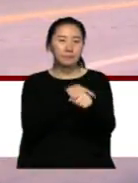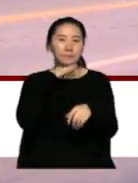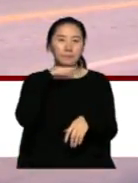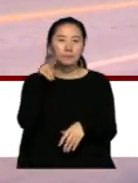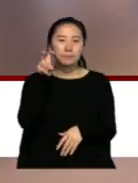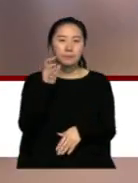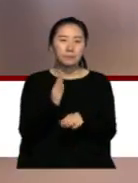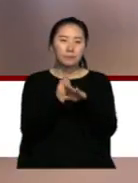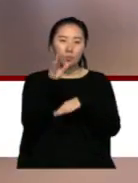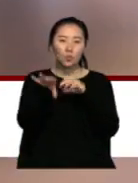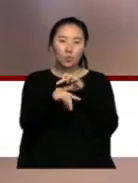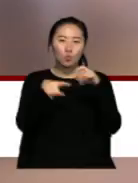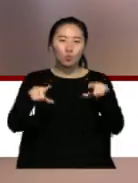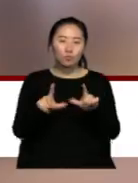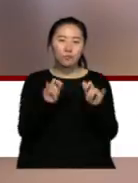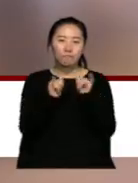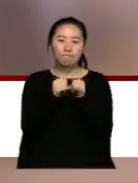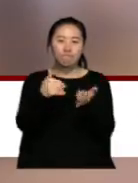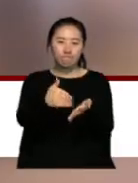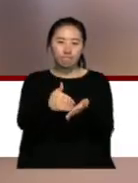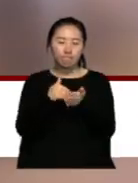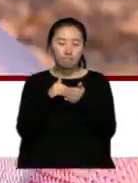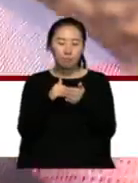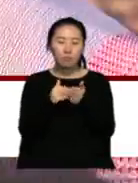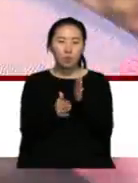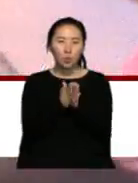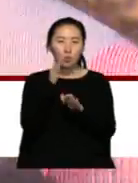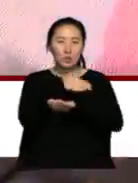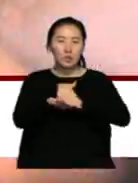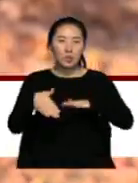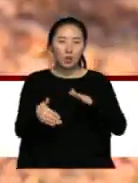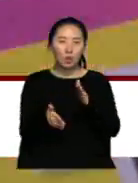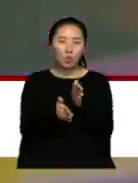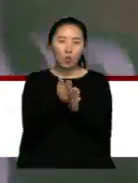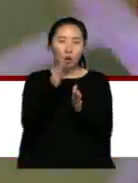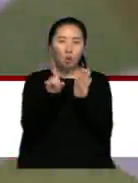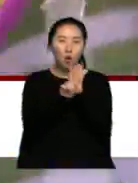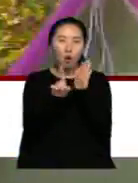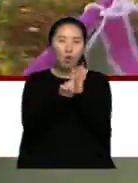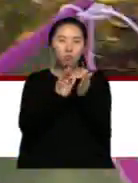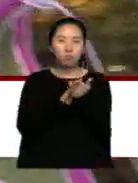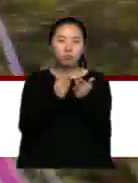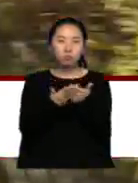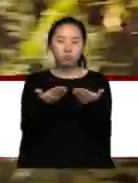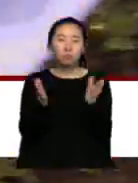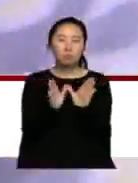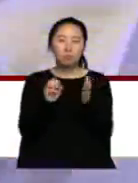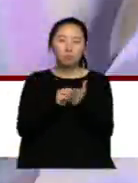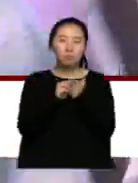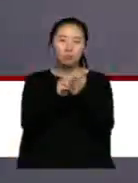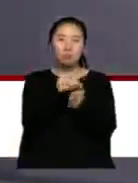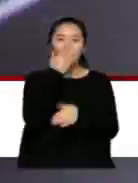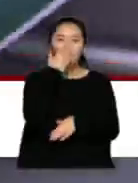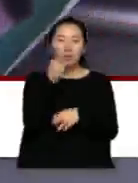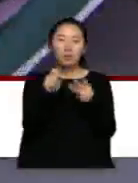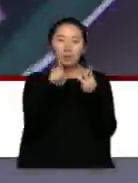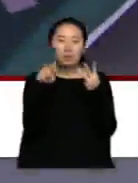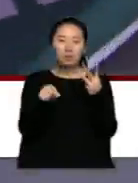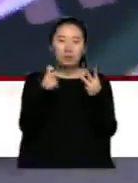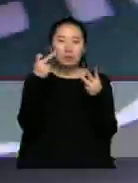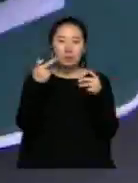20세 이상 종로구민이며 참여 신청은 종로구 도시디자인과 광고물 정비팀을 통해 할 수 있습니다.